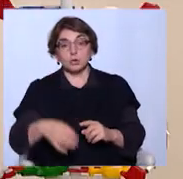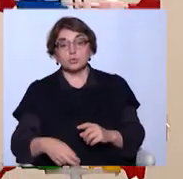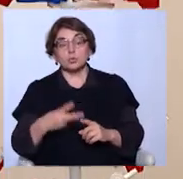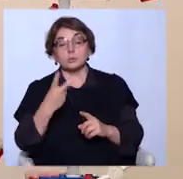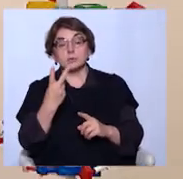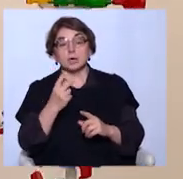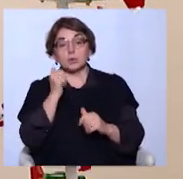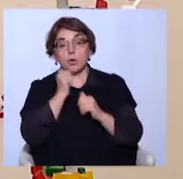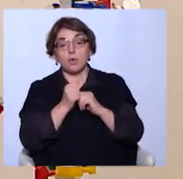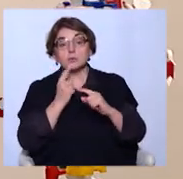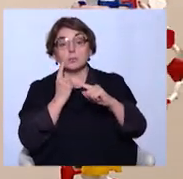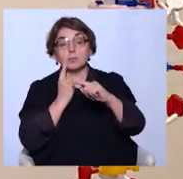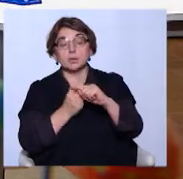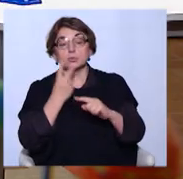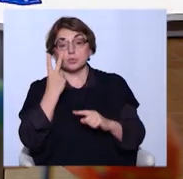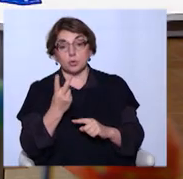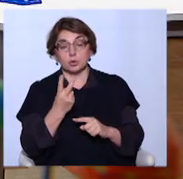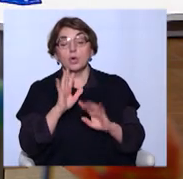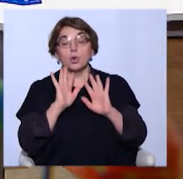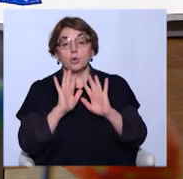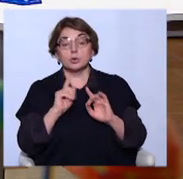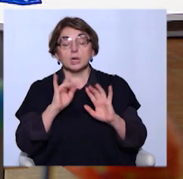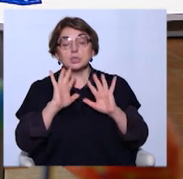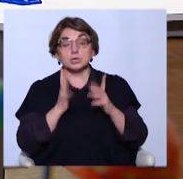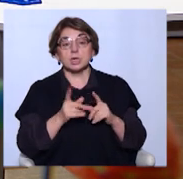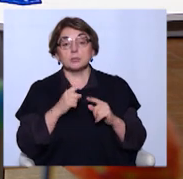კი ყოველთვის არის +2. ხოლო რაც შეეხება